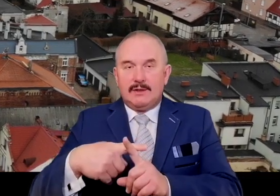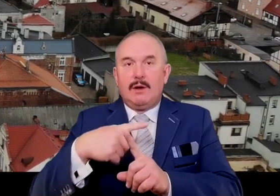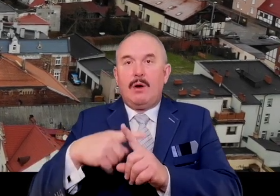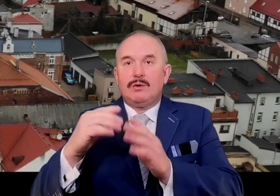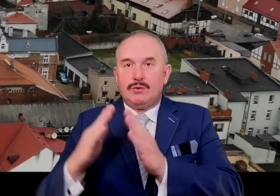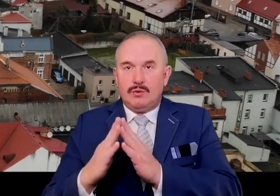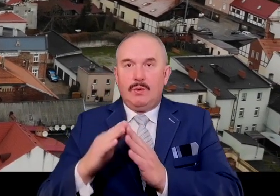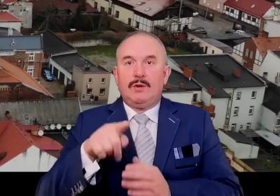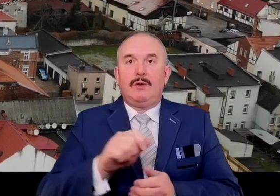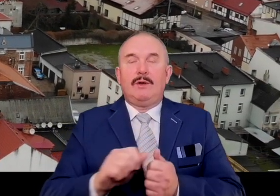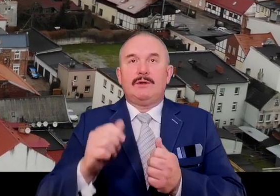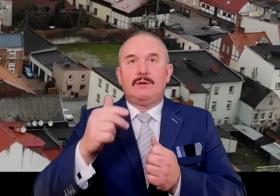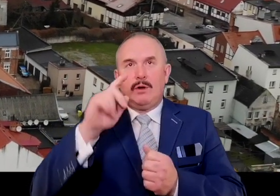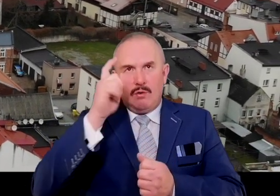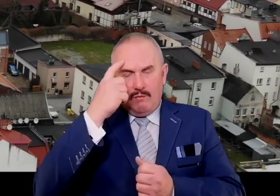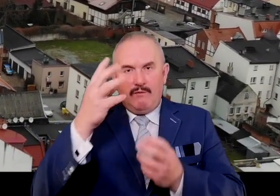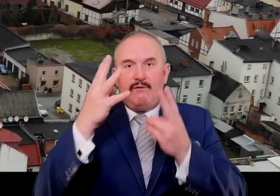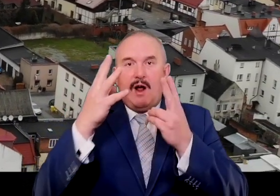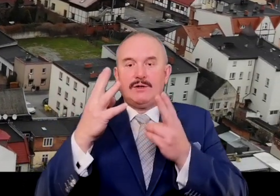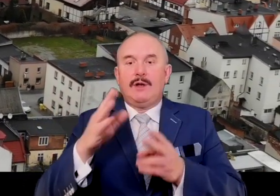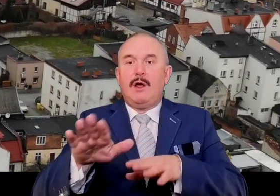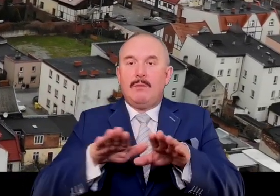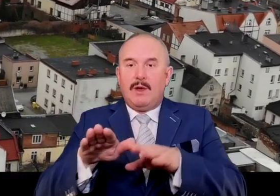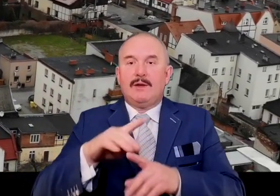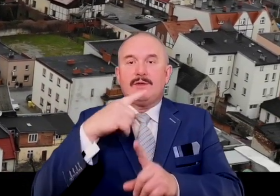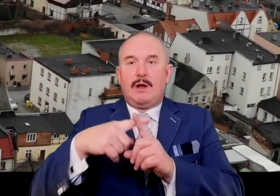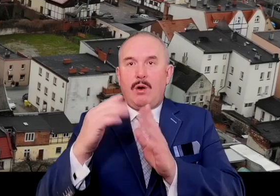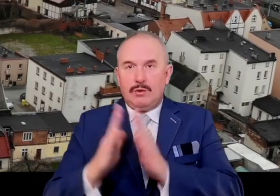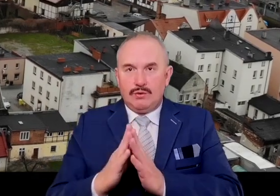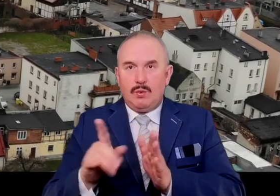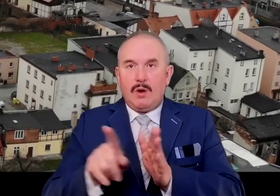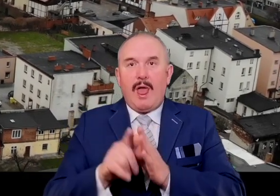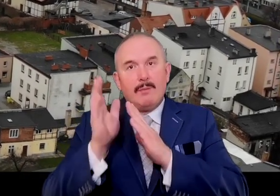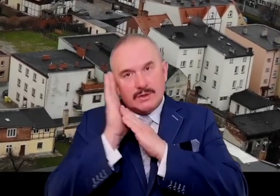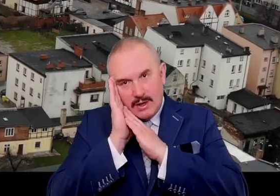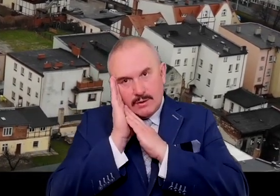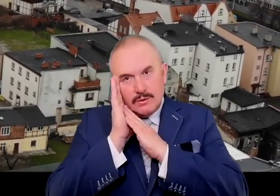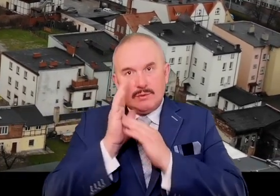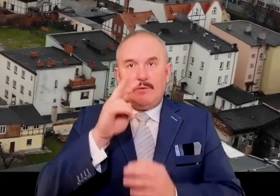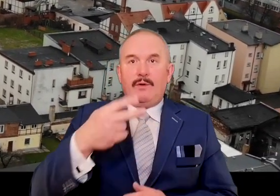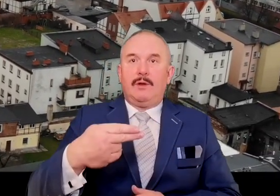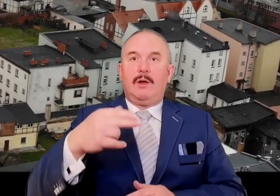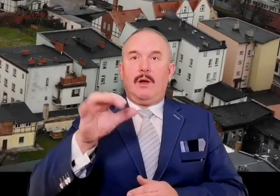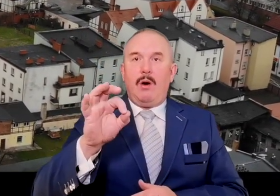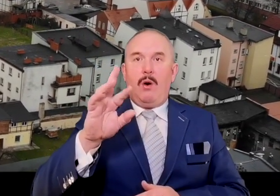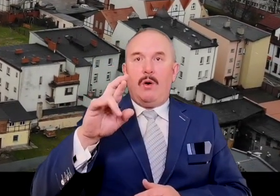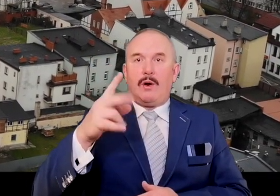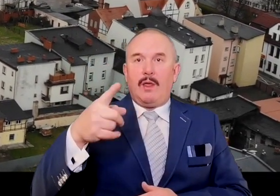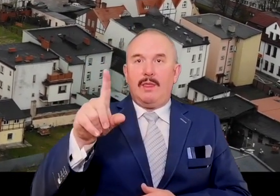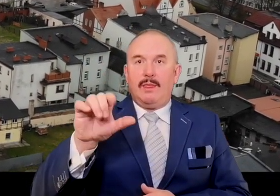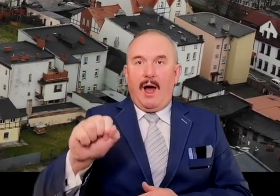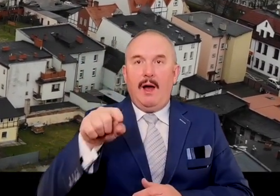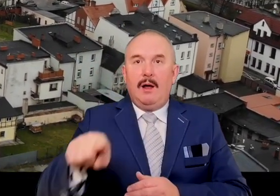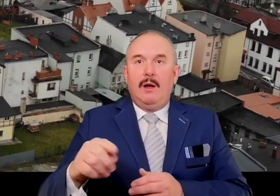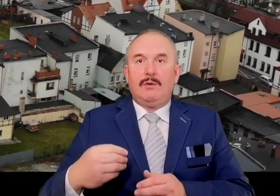jedna z najważniejszych świątyń, jeden z najważniejszych kościołów dla mieszkańców Nordy. To tutaj także odbyła